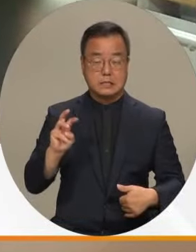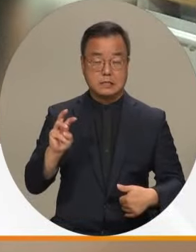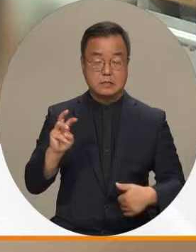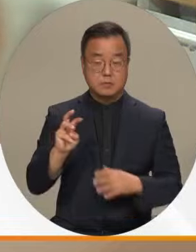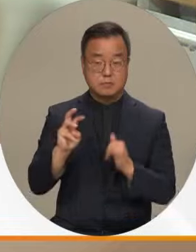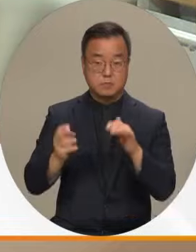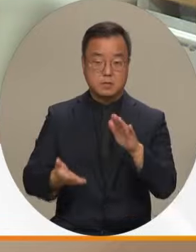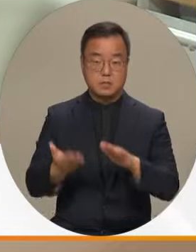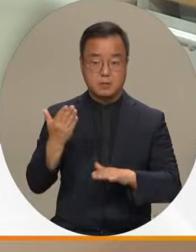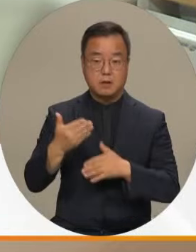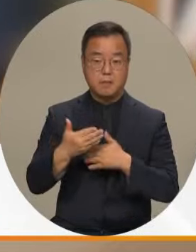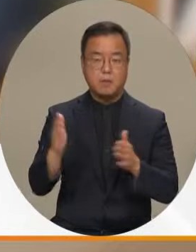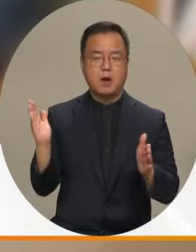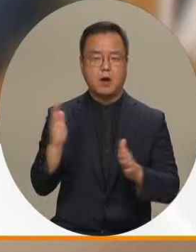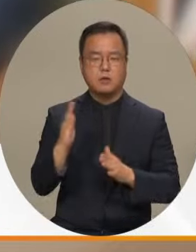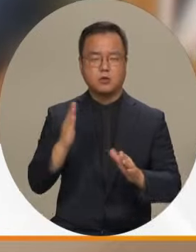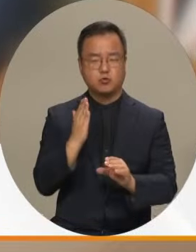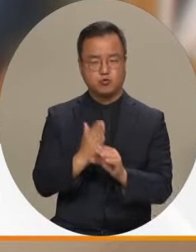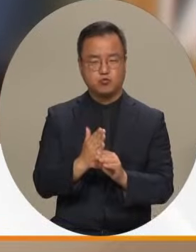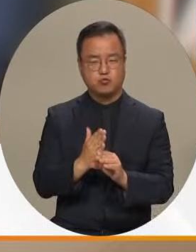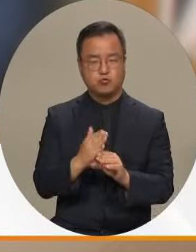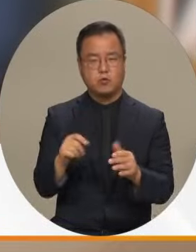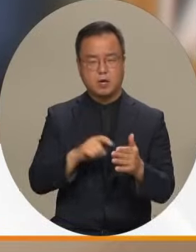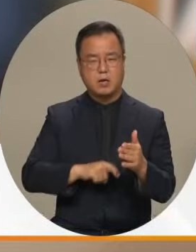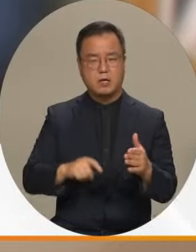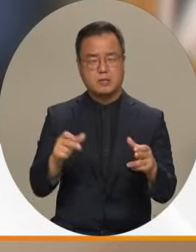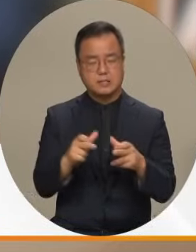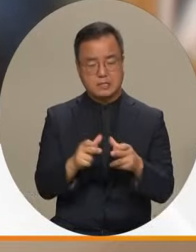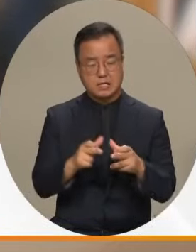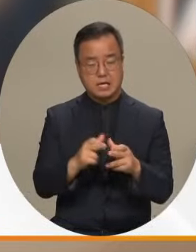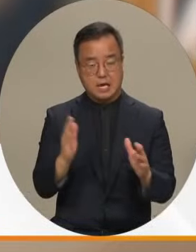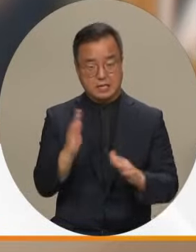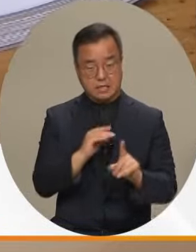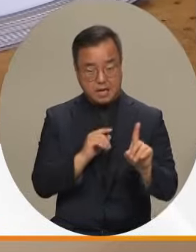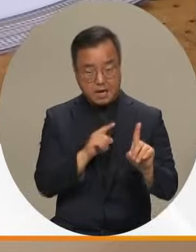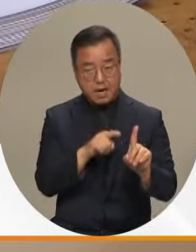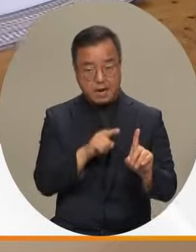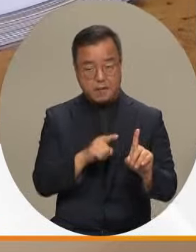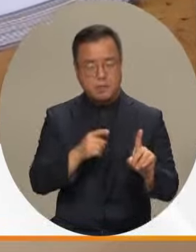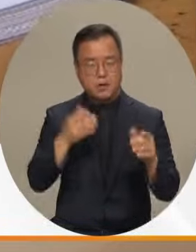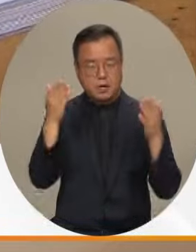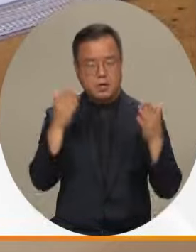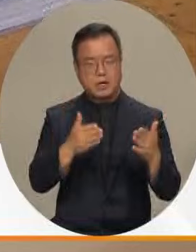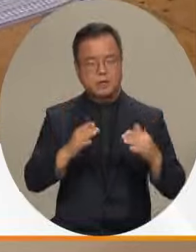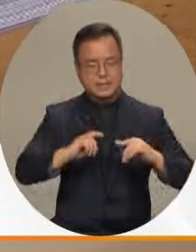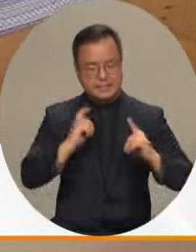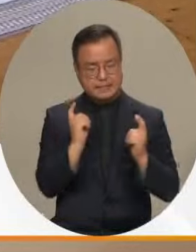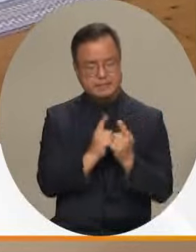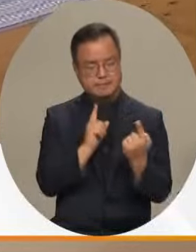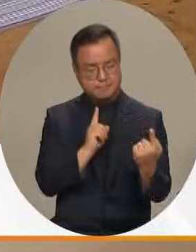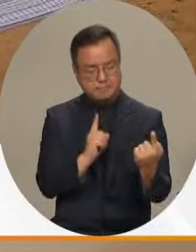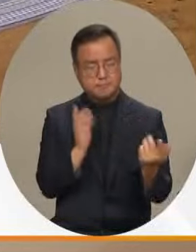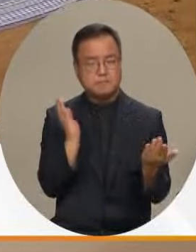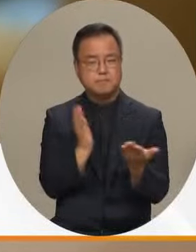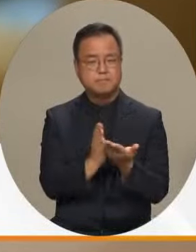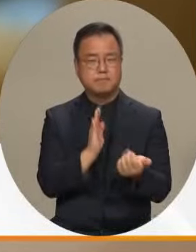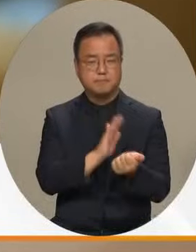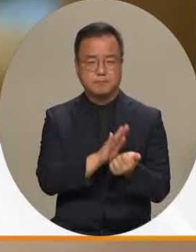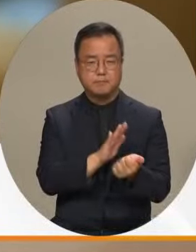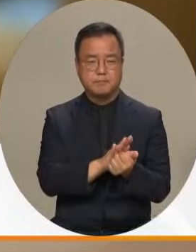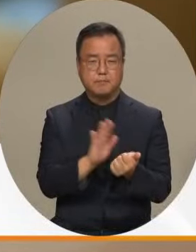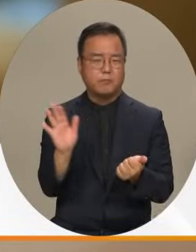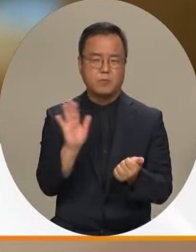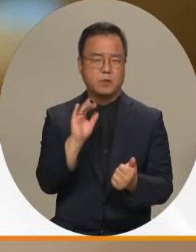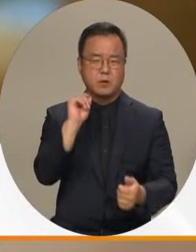학급들이 많은 상황에서 30몇 명 되는 사람들 중에서 한 장애 학생에 대해서 개별 발달화된 지원을 따로 제공하는 건 사실 굉장히